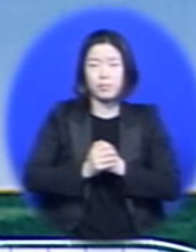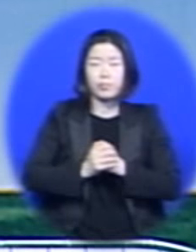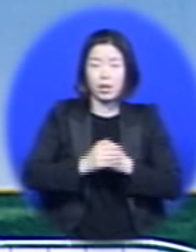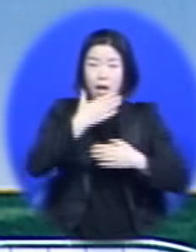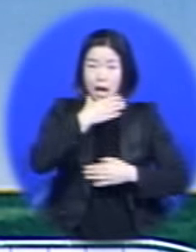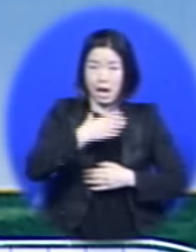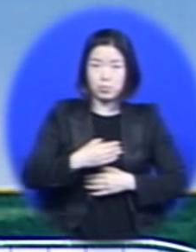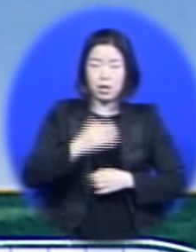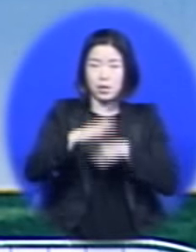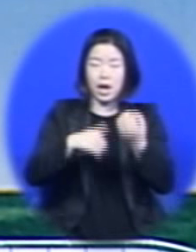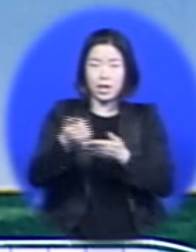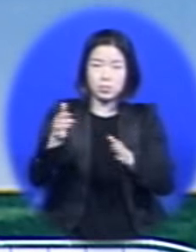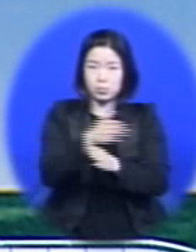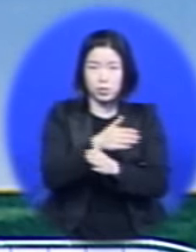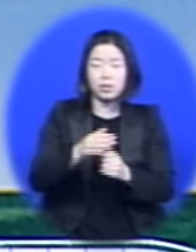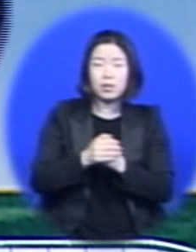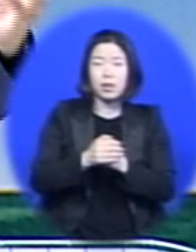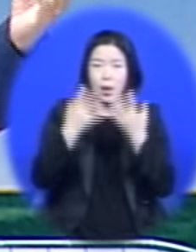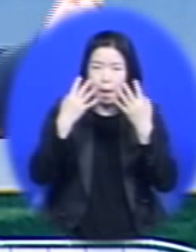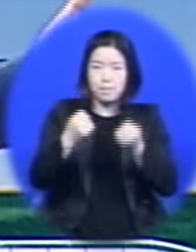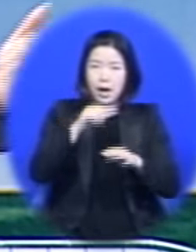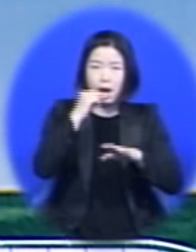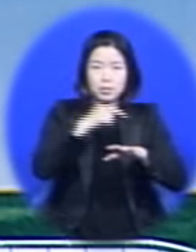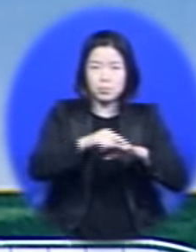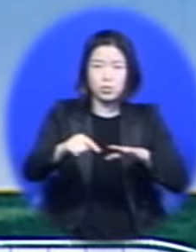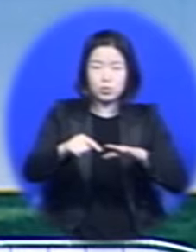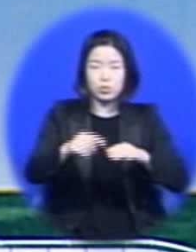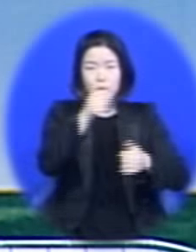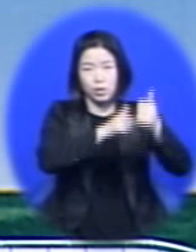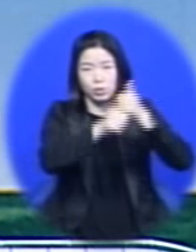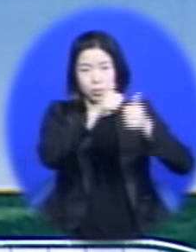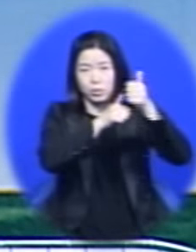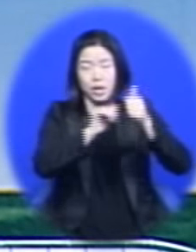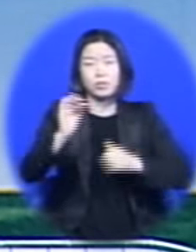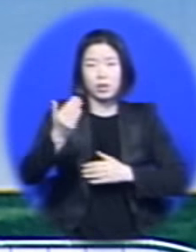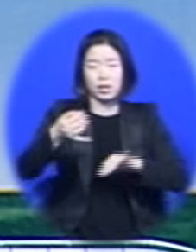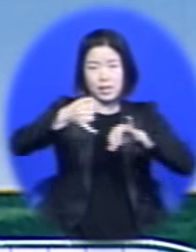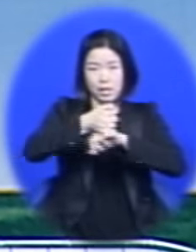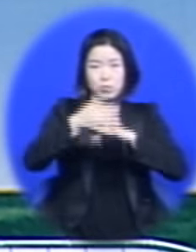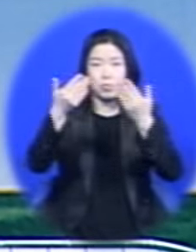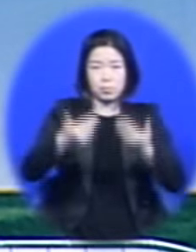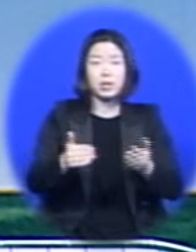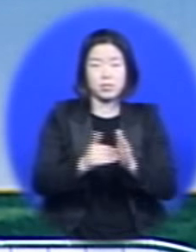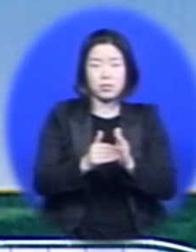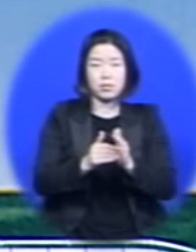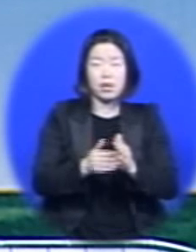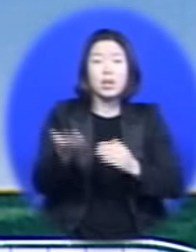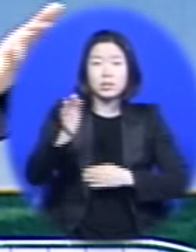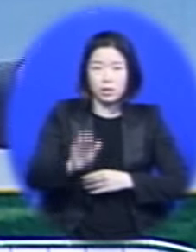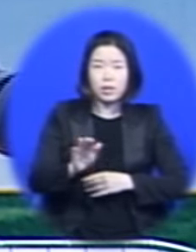아브라함은 하나님으로부터 많은 민족의 조상이 될 것이라는 그런 약속을 받았습니다.